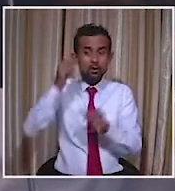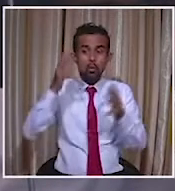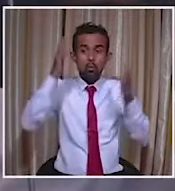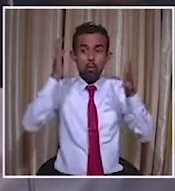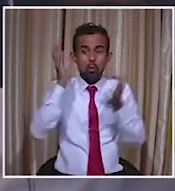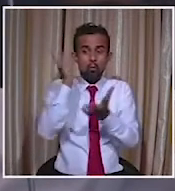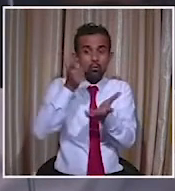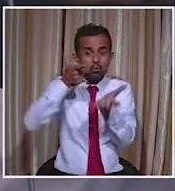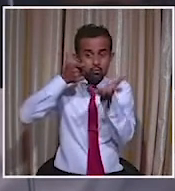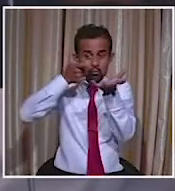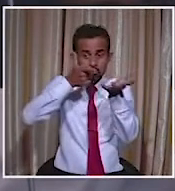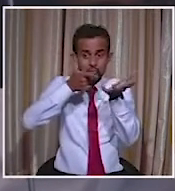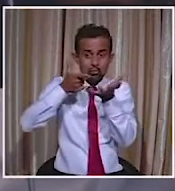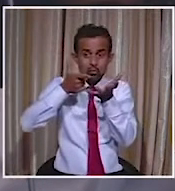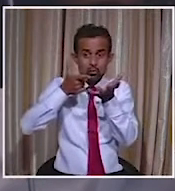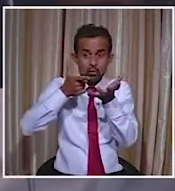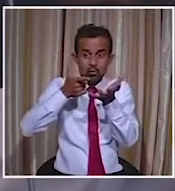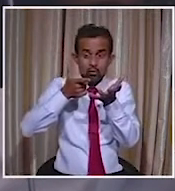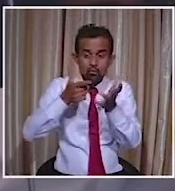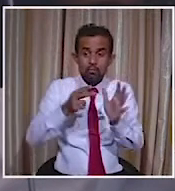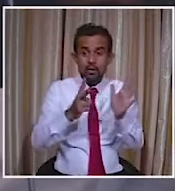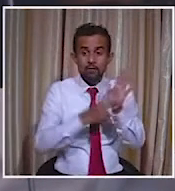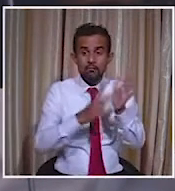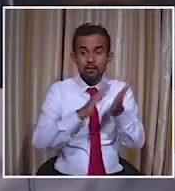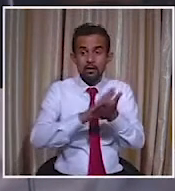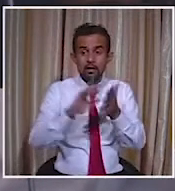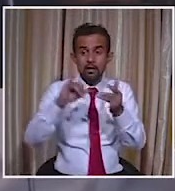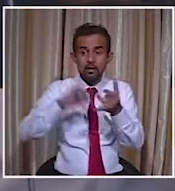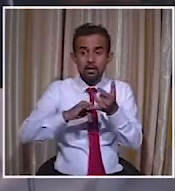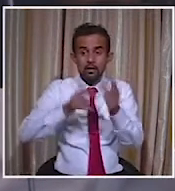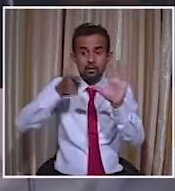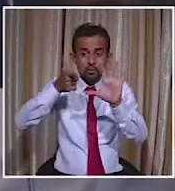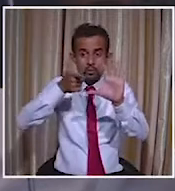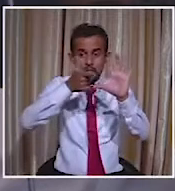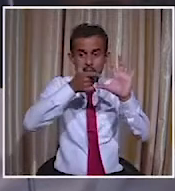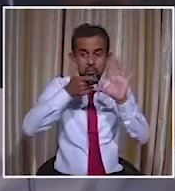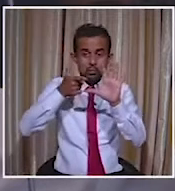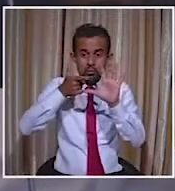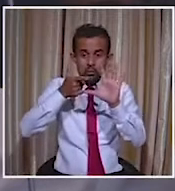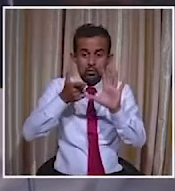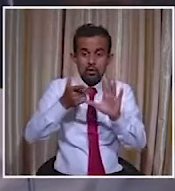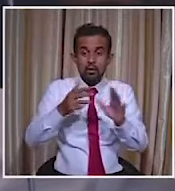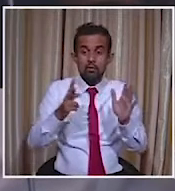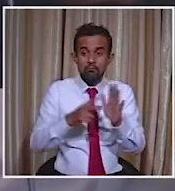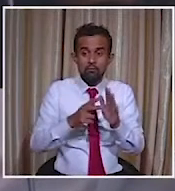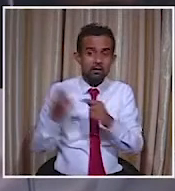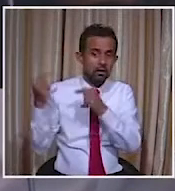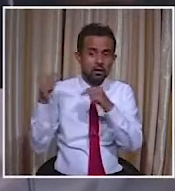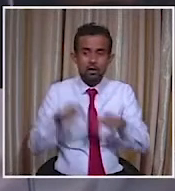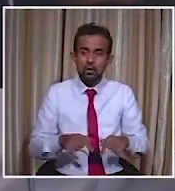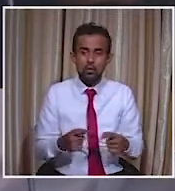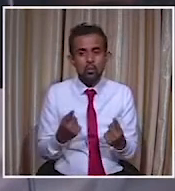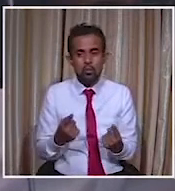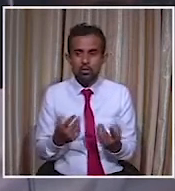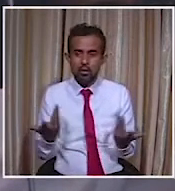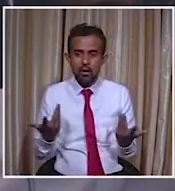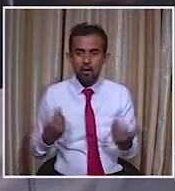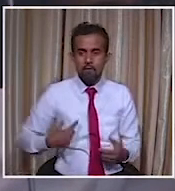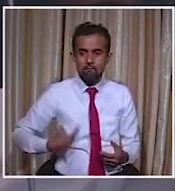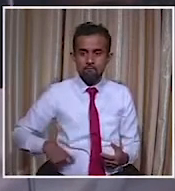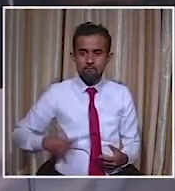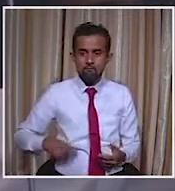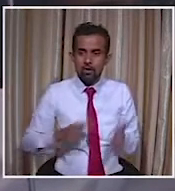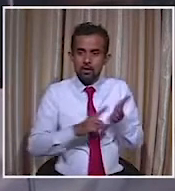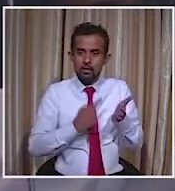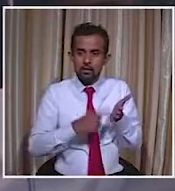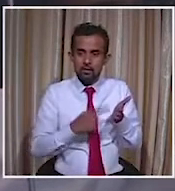අරගෙන high 8 hari VHS hari දාපු කැමරා අරගෙන එමු නැත්තම් බීට කැමරා අරගෙන දැන් එන්න ඕනේ නැහැ. ස්මාර්ට්ෆෝන් එක හරි ටැබ්